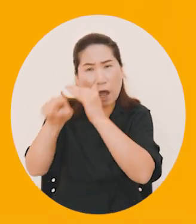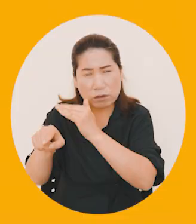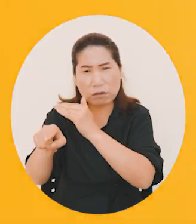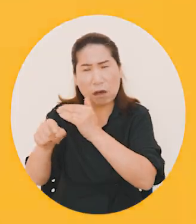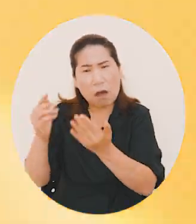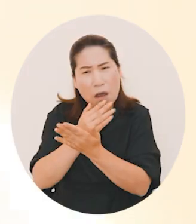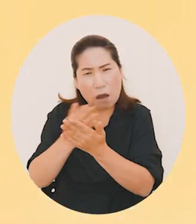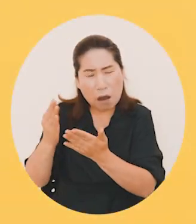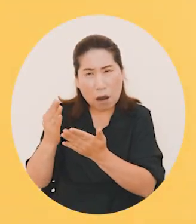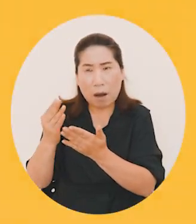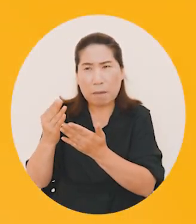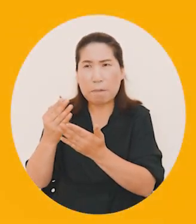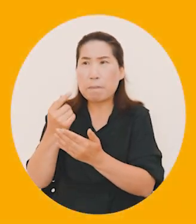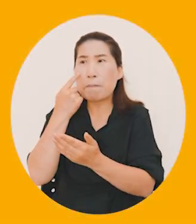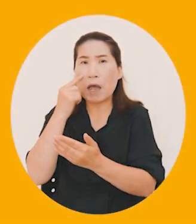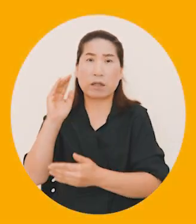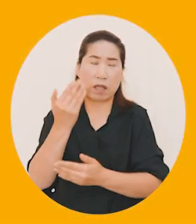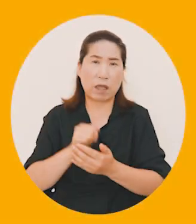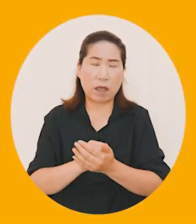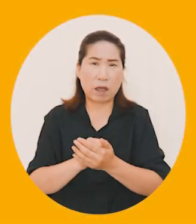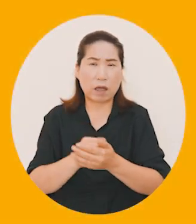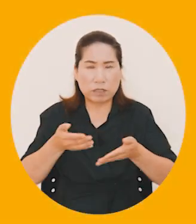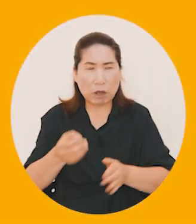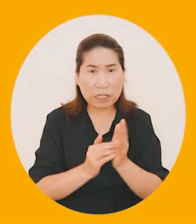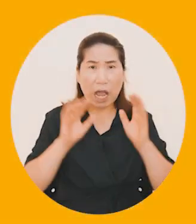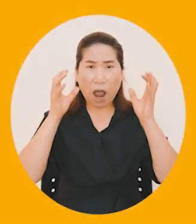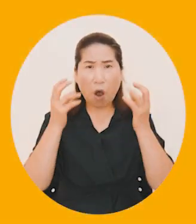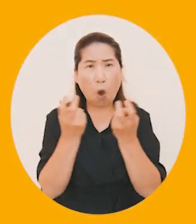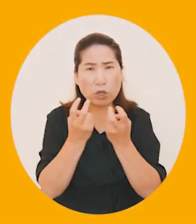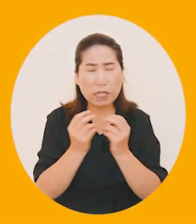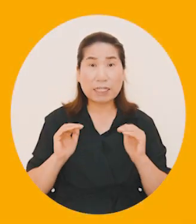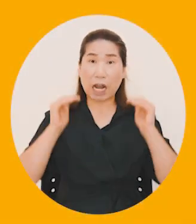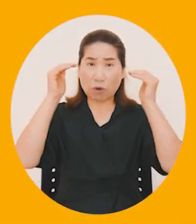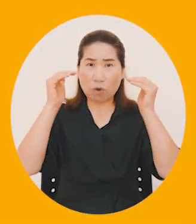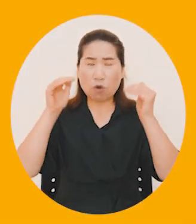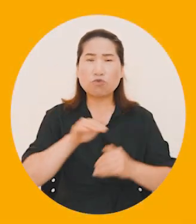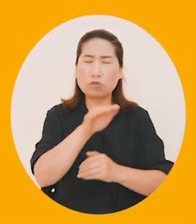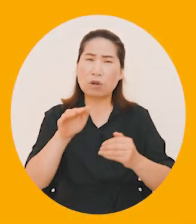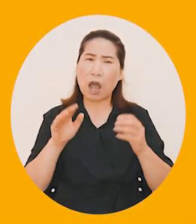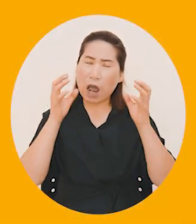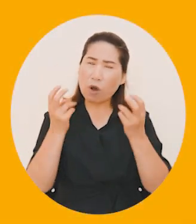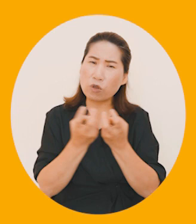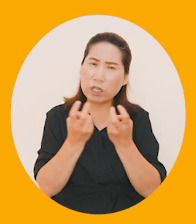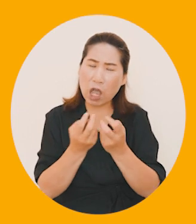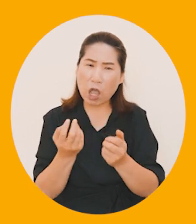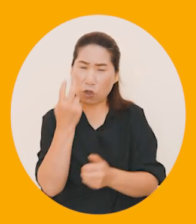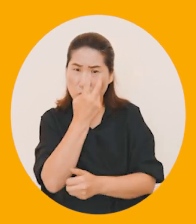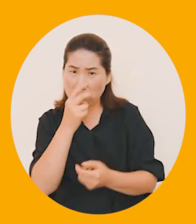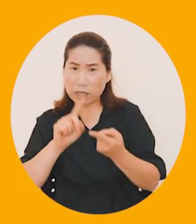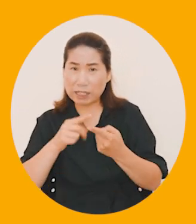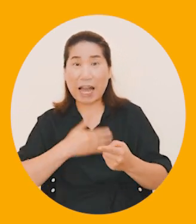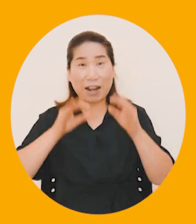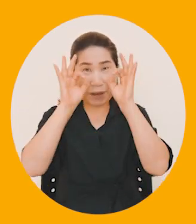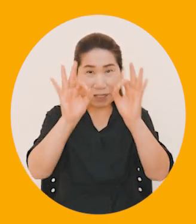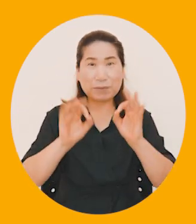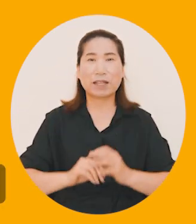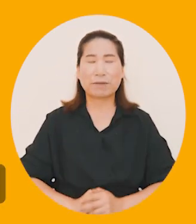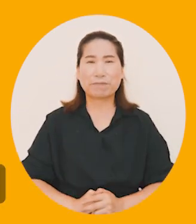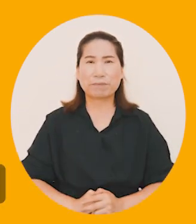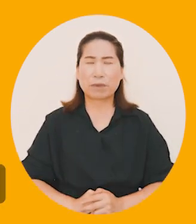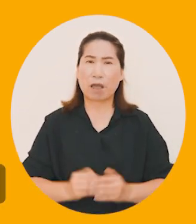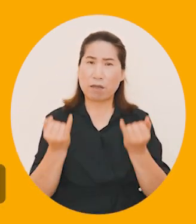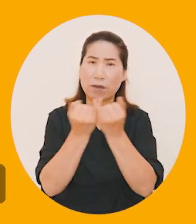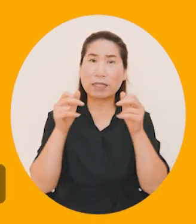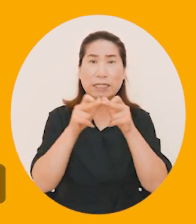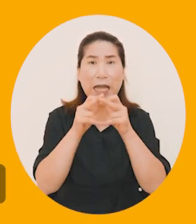감별 진단을 받아야 합니다. 지금까지 아기가 어떻게 자라고 우리는 아기를 어떻게 돌봐야 하는지 알아보았습니다.